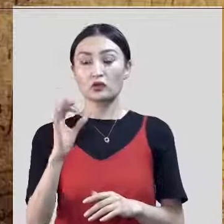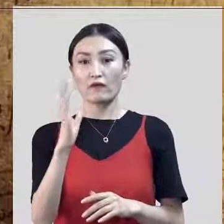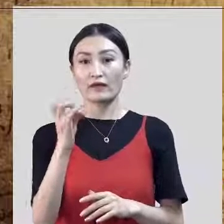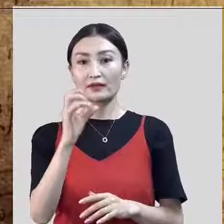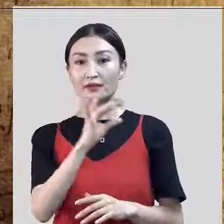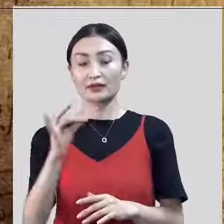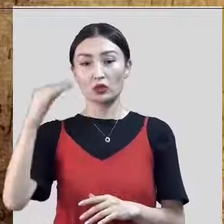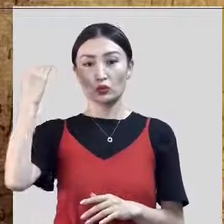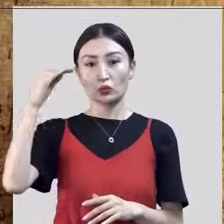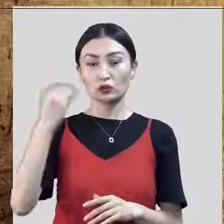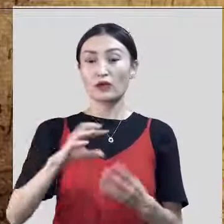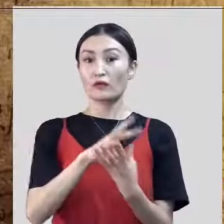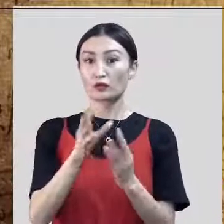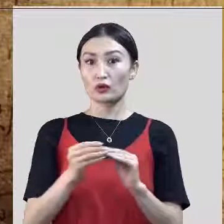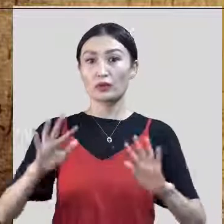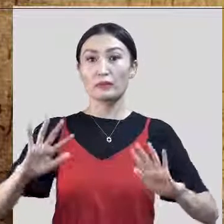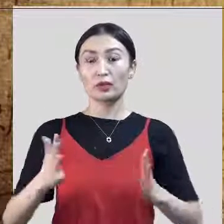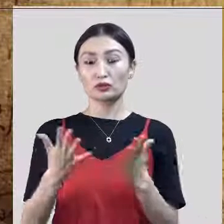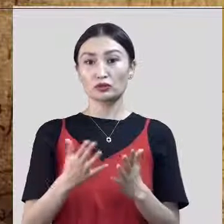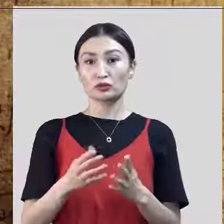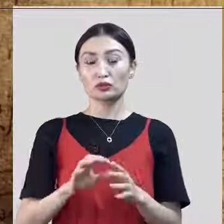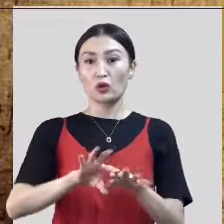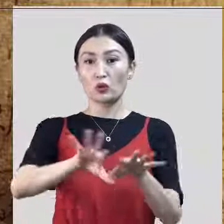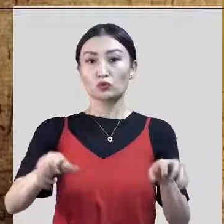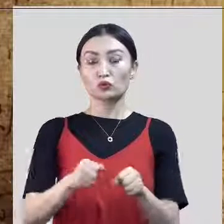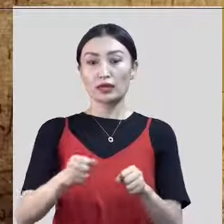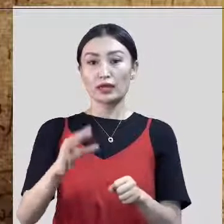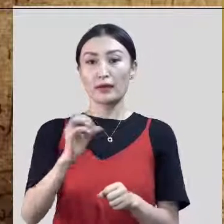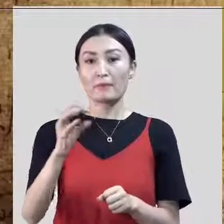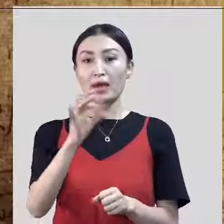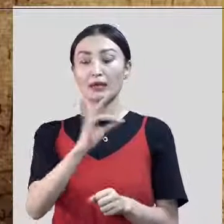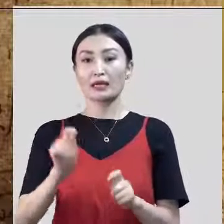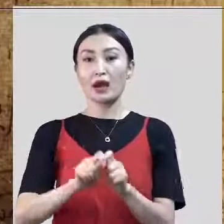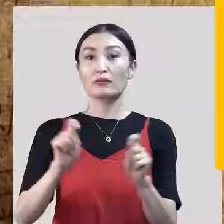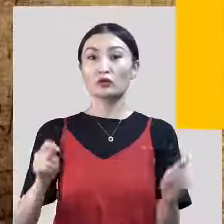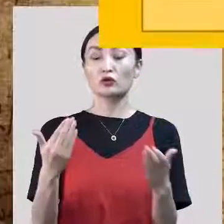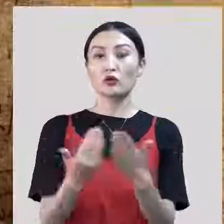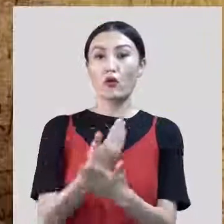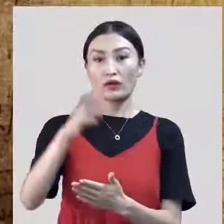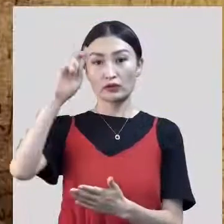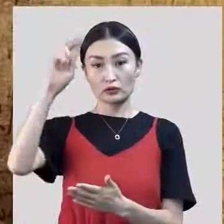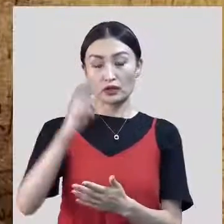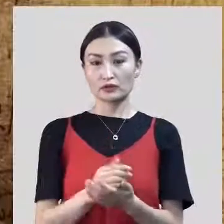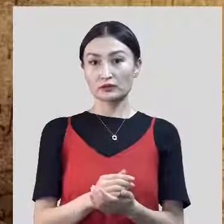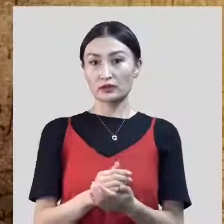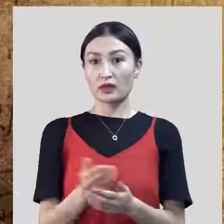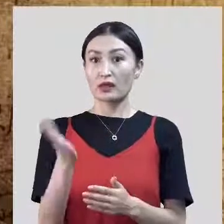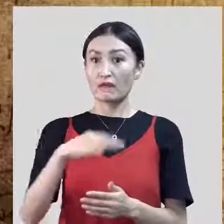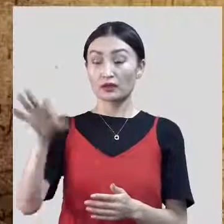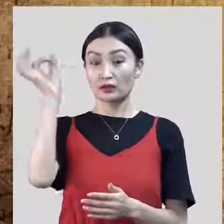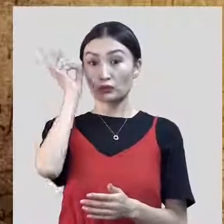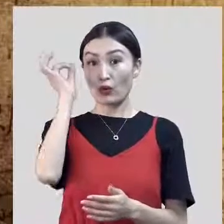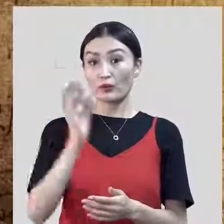турции в результате происходит крушение империи и образования новых государств давайте